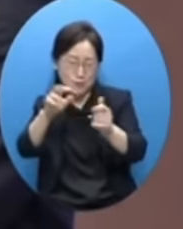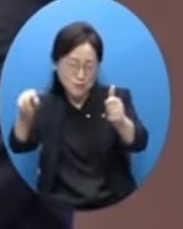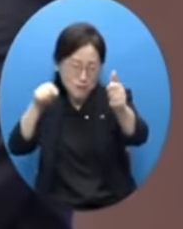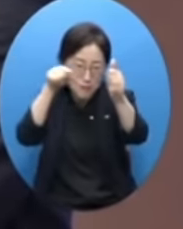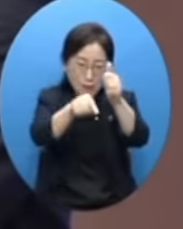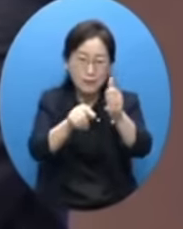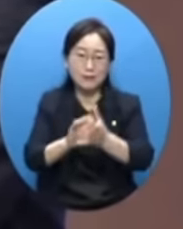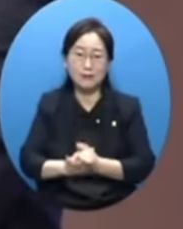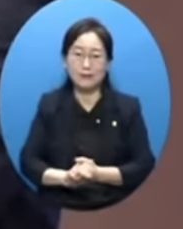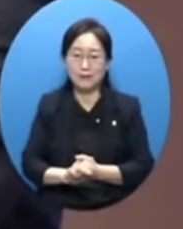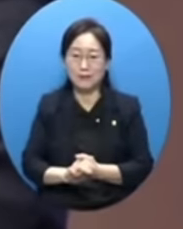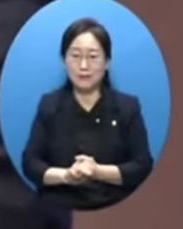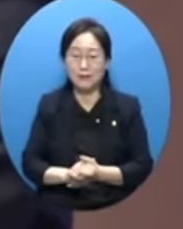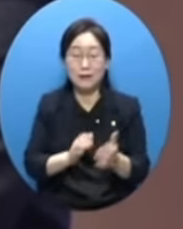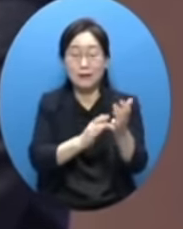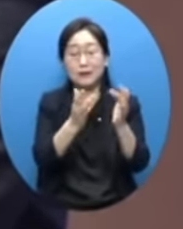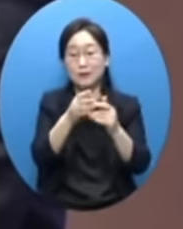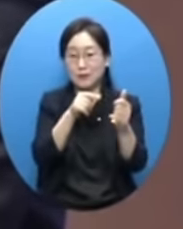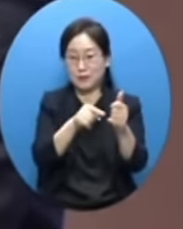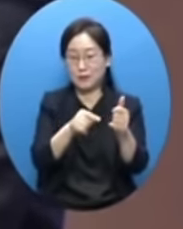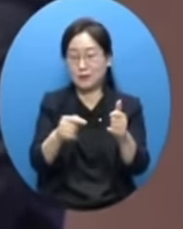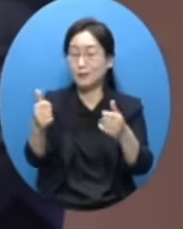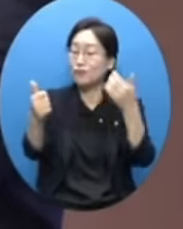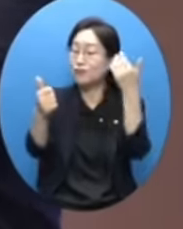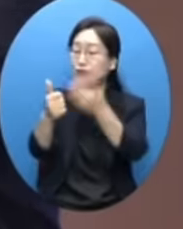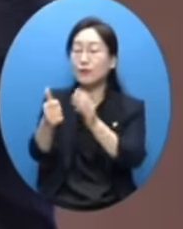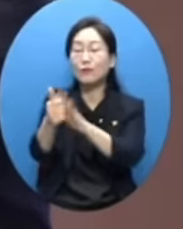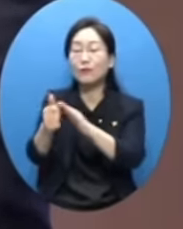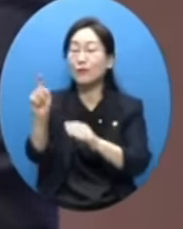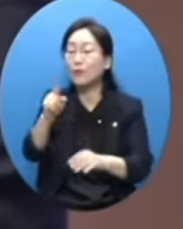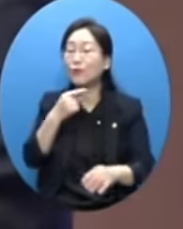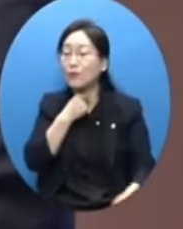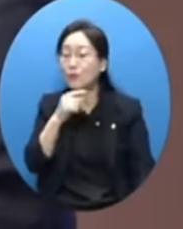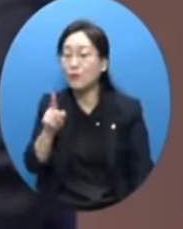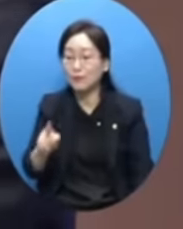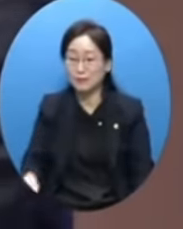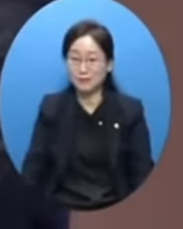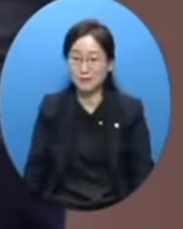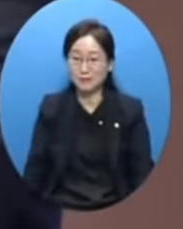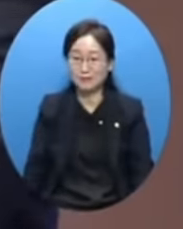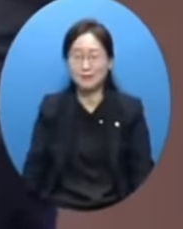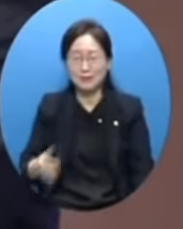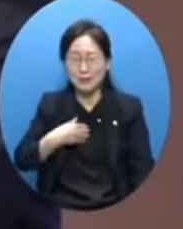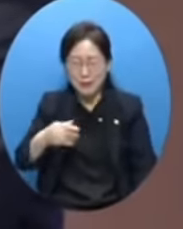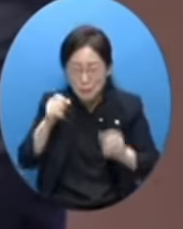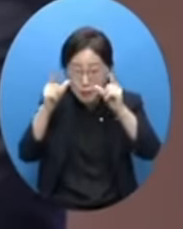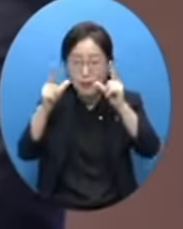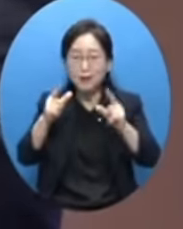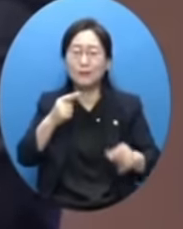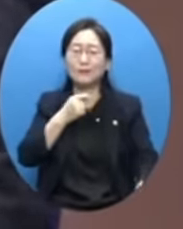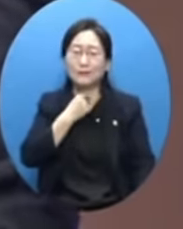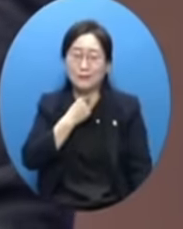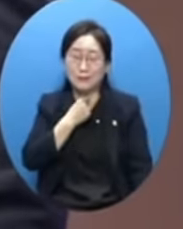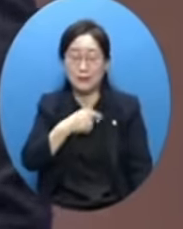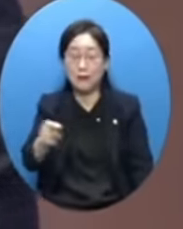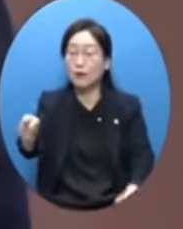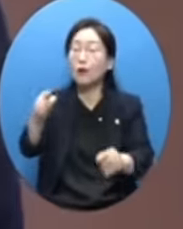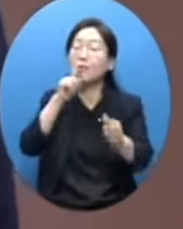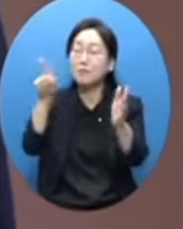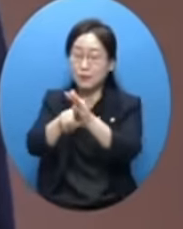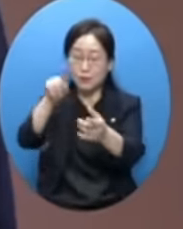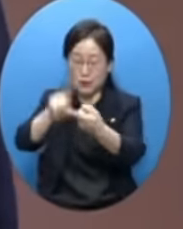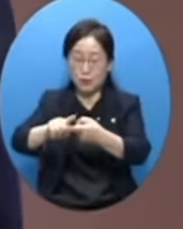달려나갔습니다. 그때 예수님 물으셨습니다. 내게 뭐 해주길 원하느냐? 내 보기를 원합니다. 내 믿음대로